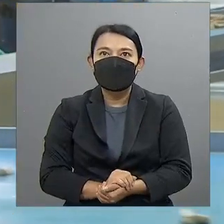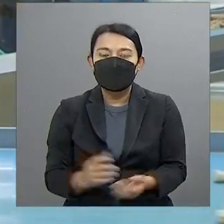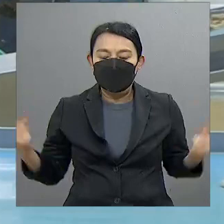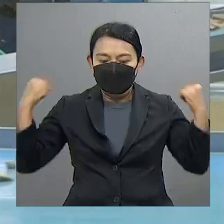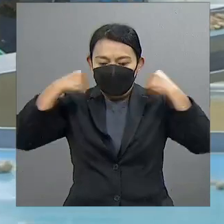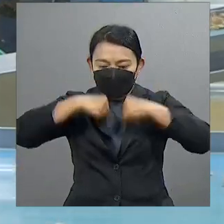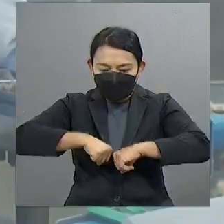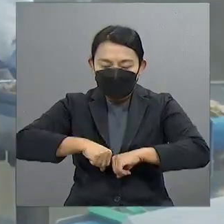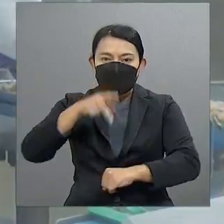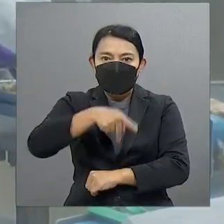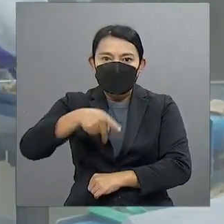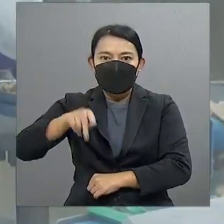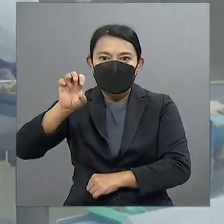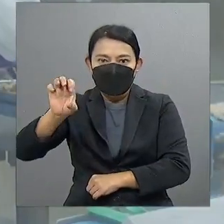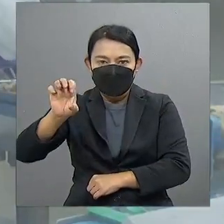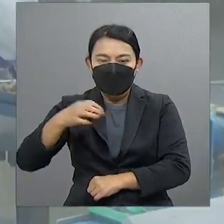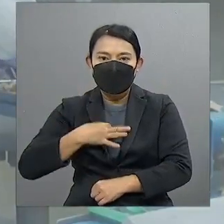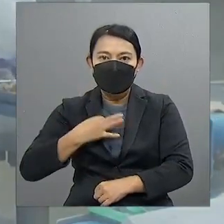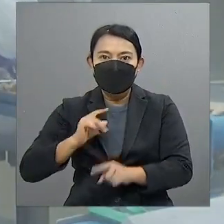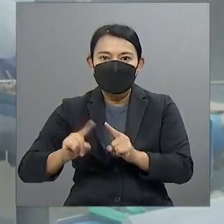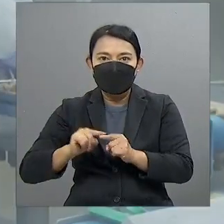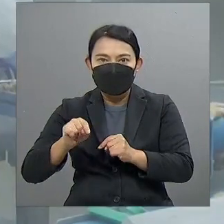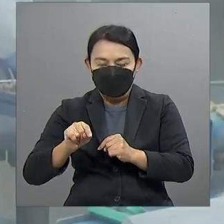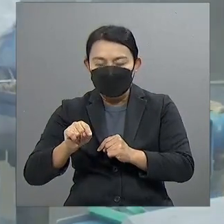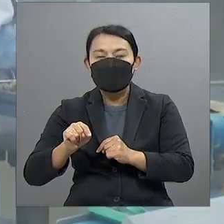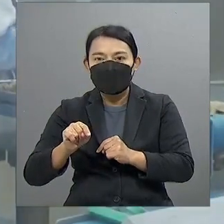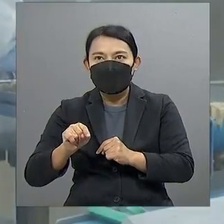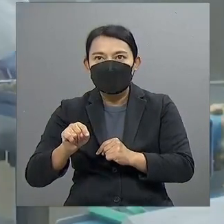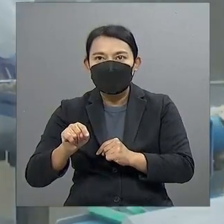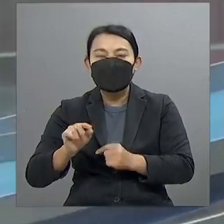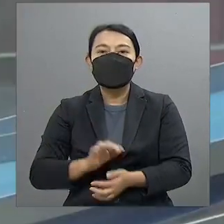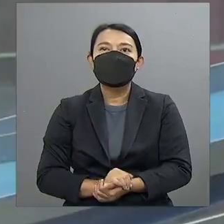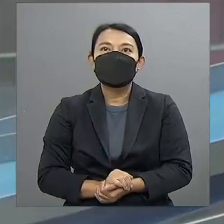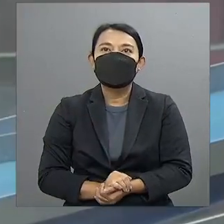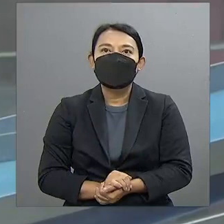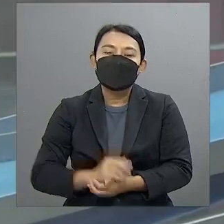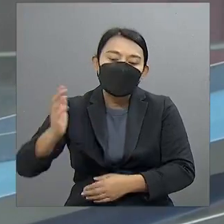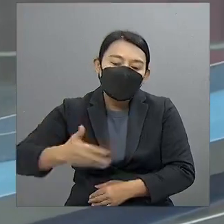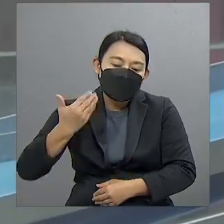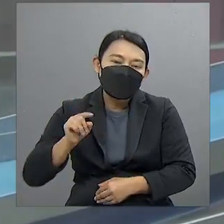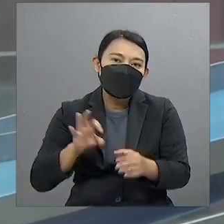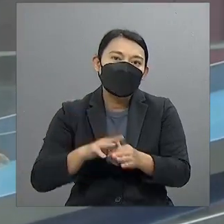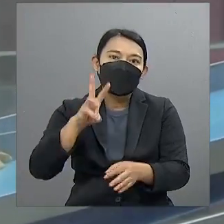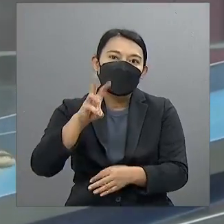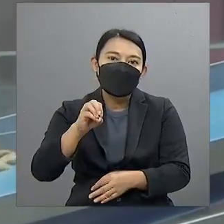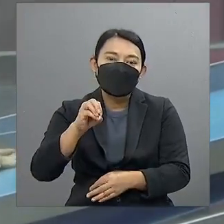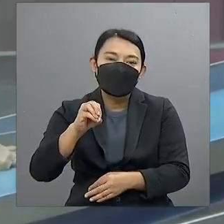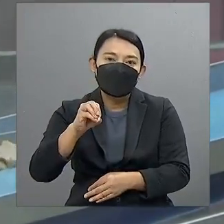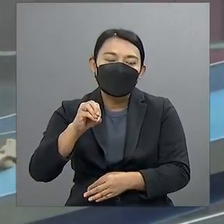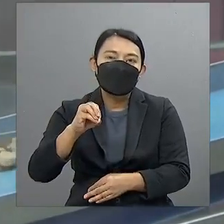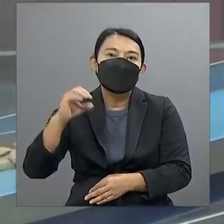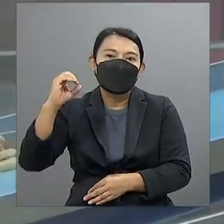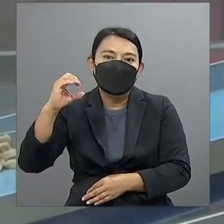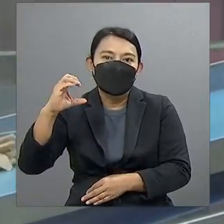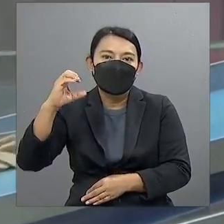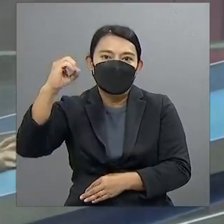ให้เสื้อผ้าต่างๆที่มีโอกาสสัมผัสเนี่ยก็หายไปรวมถึงการซักที่อุณหภูมิสูงขึ้นนิดนึงก็จะเป็นสัก60องศาพวกนี้ครับก็จะช่วยฆ่าเชื้อได้อย่างปลอดภัย